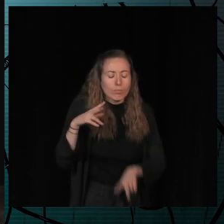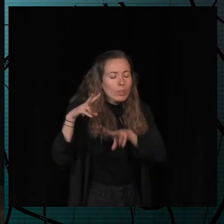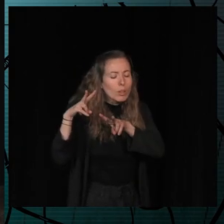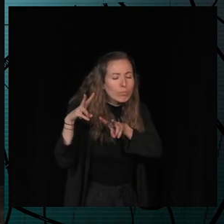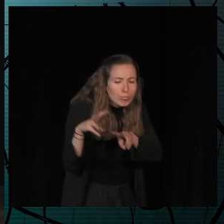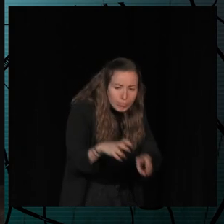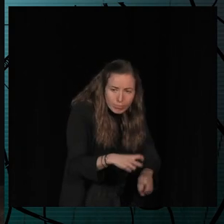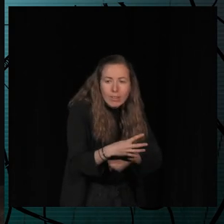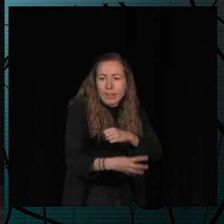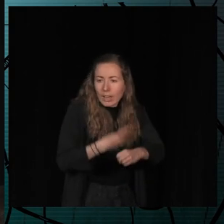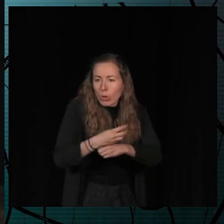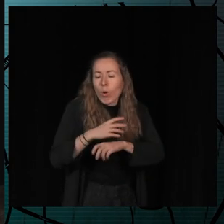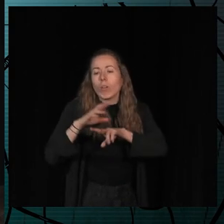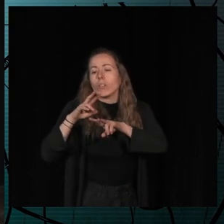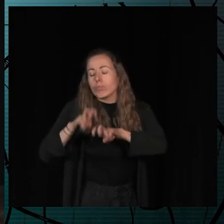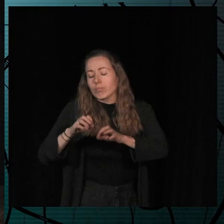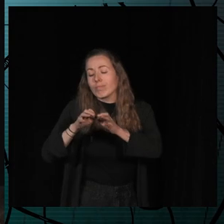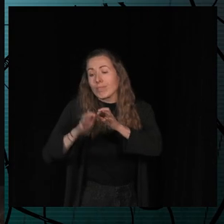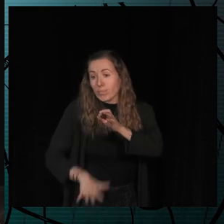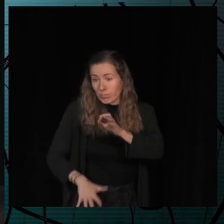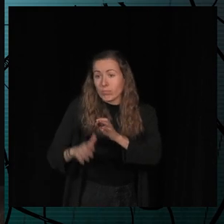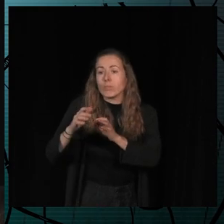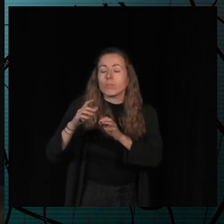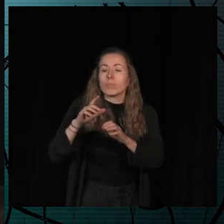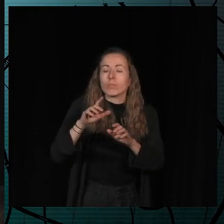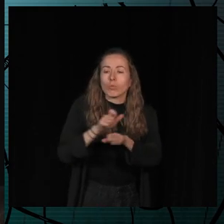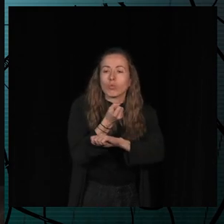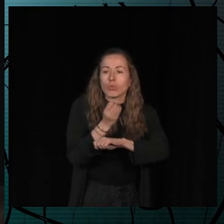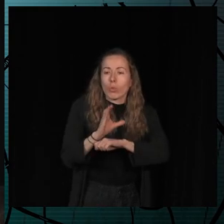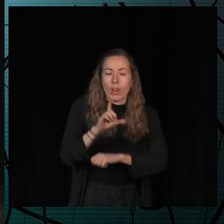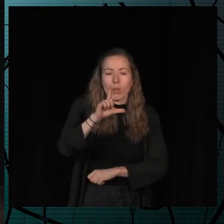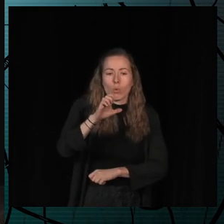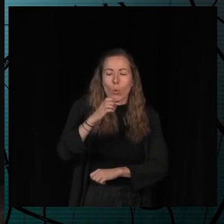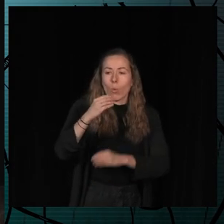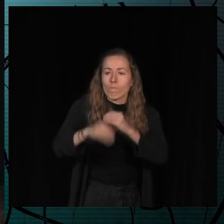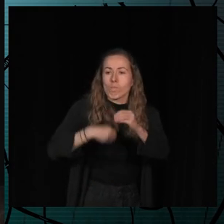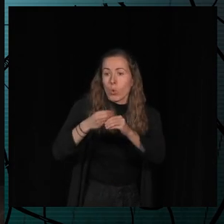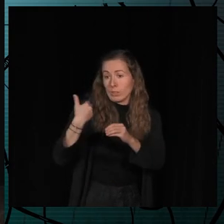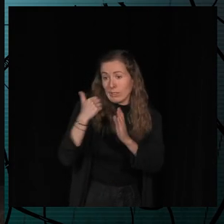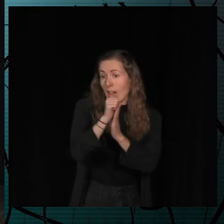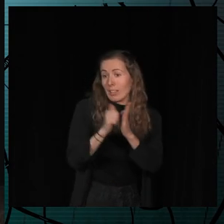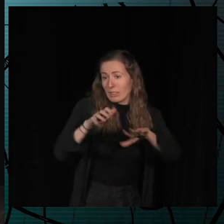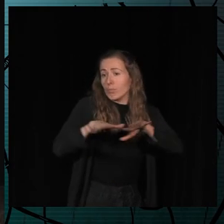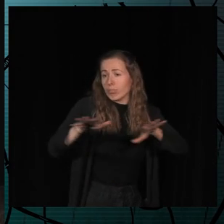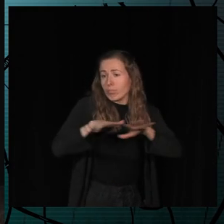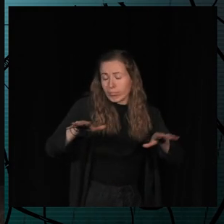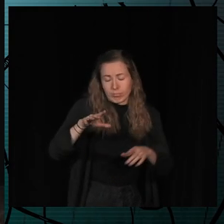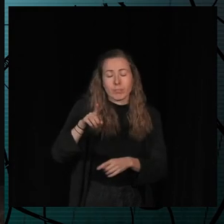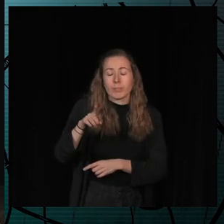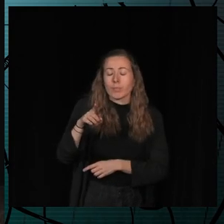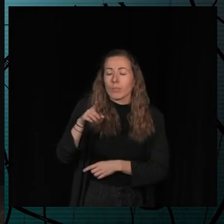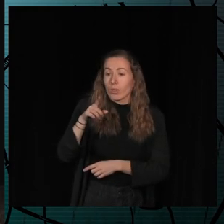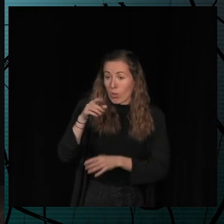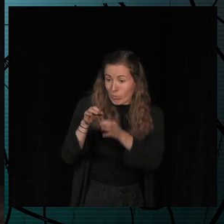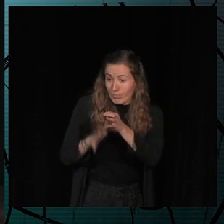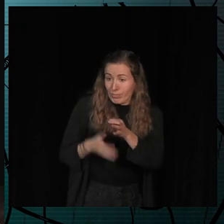conclusions intéressantes que vous pouvez trouver dans le monde entre autres he puisqu'il y a beaucoup d'articles là dernièrement sur l'idée que et bien oui il